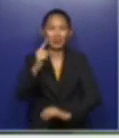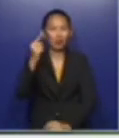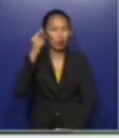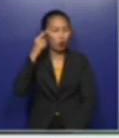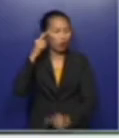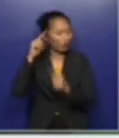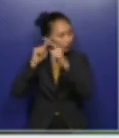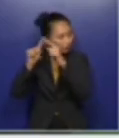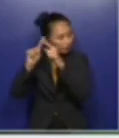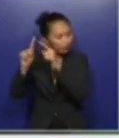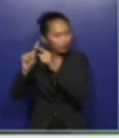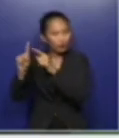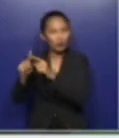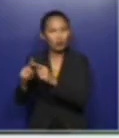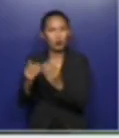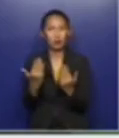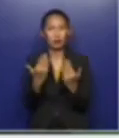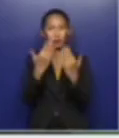คิด